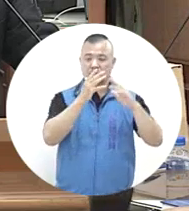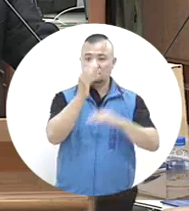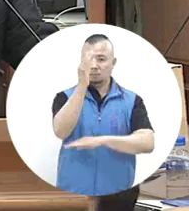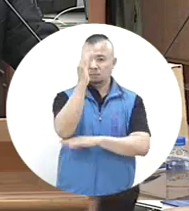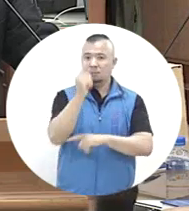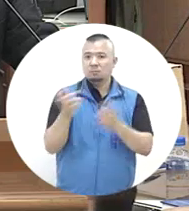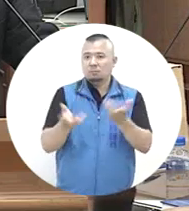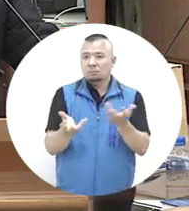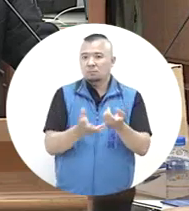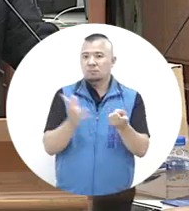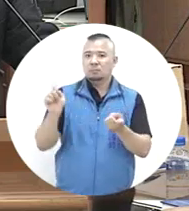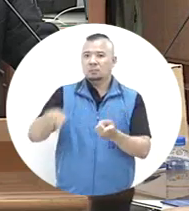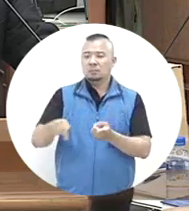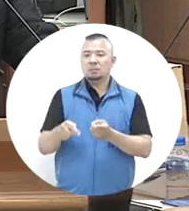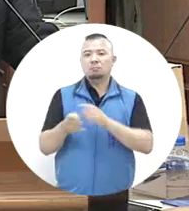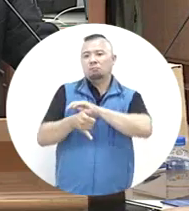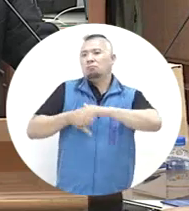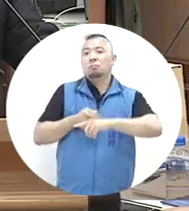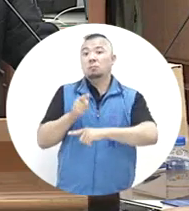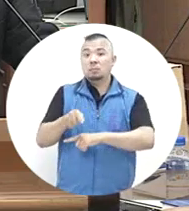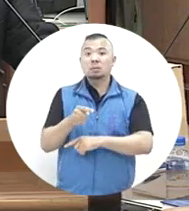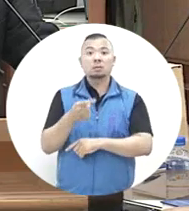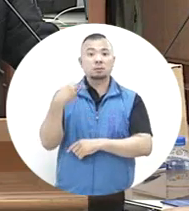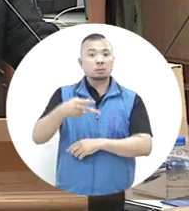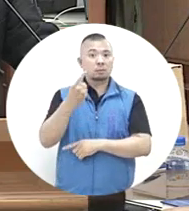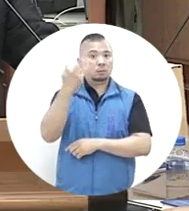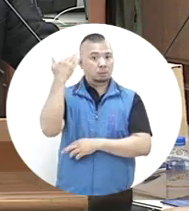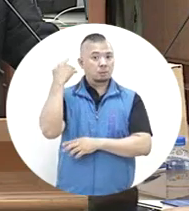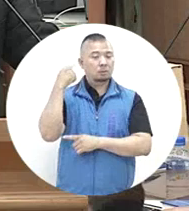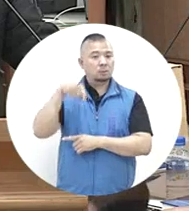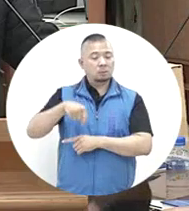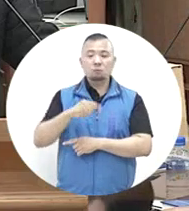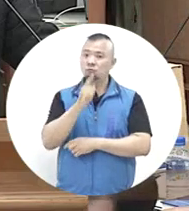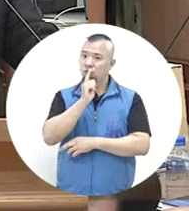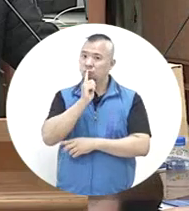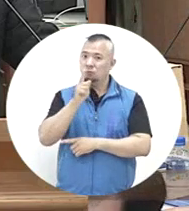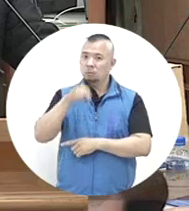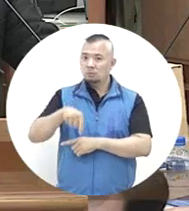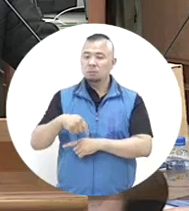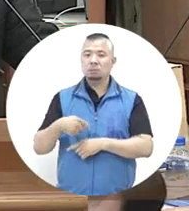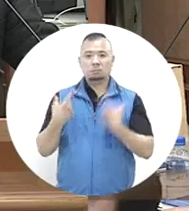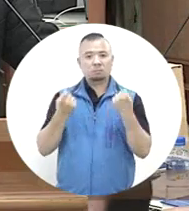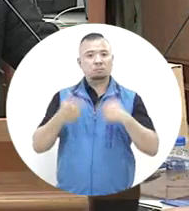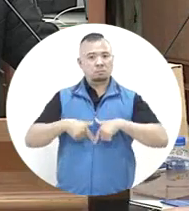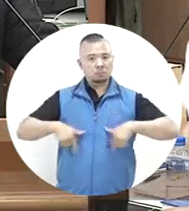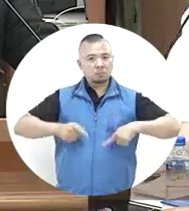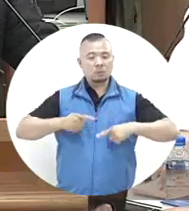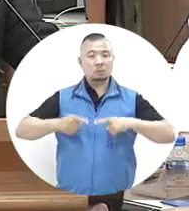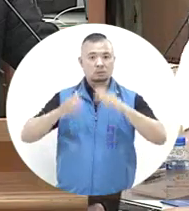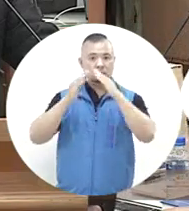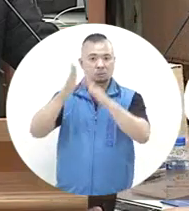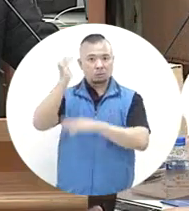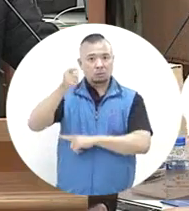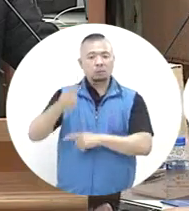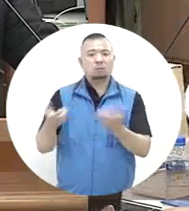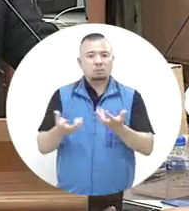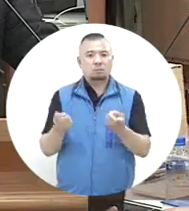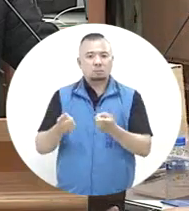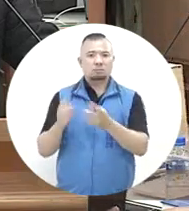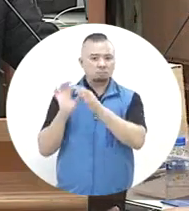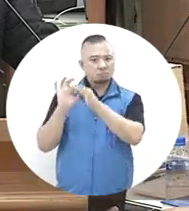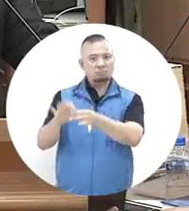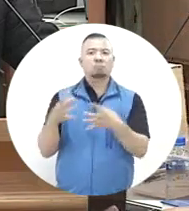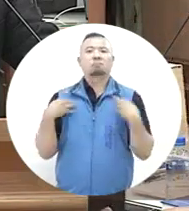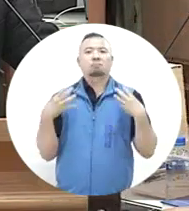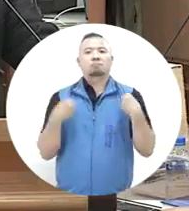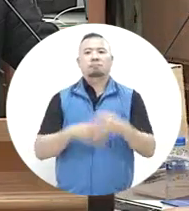希望你也不要因为你说过了你就不说了。那我也希望你市长的事也要继续做。